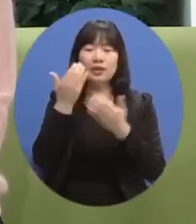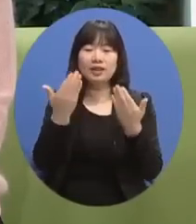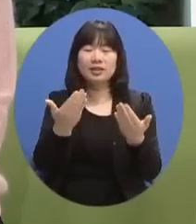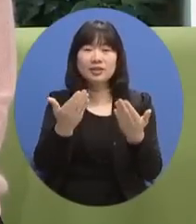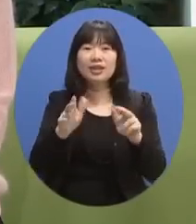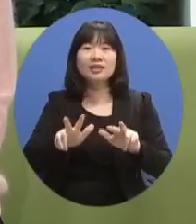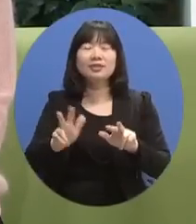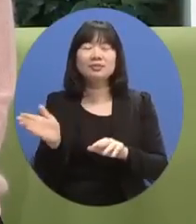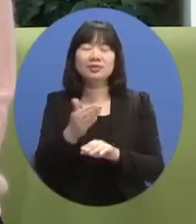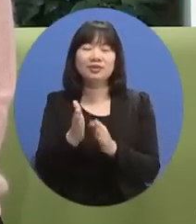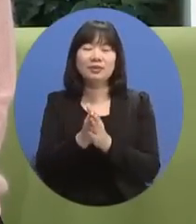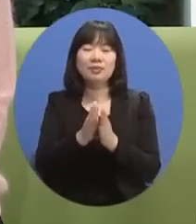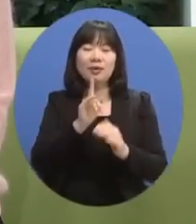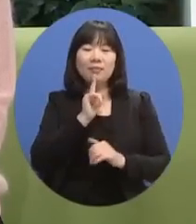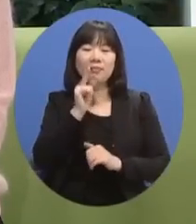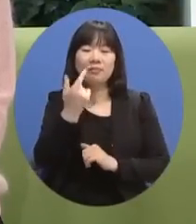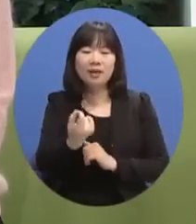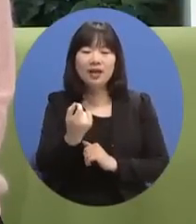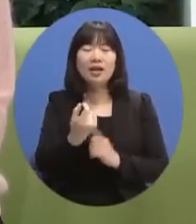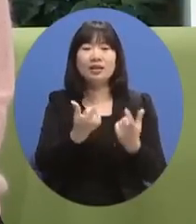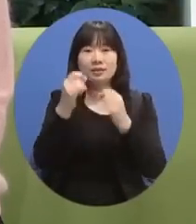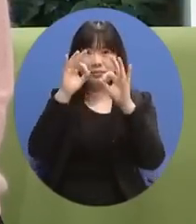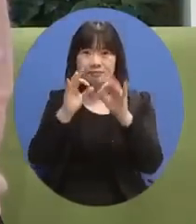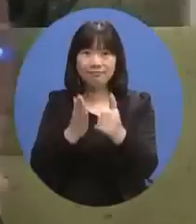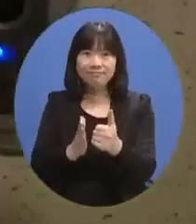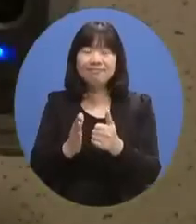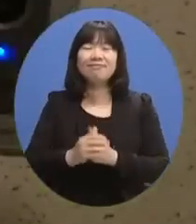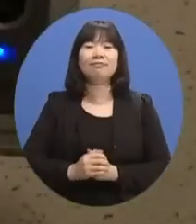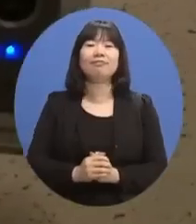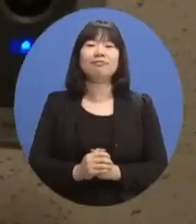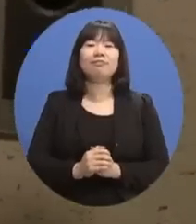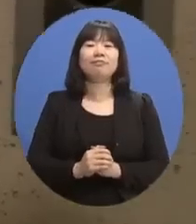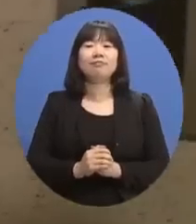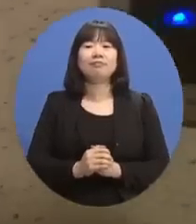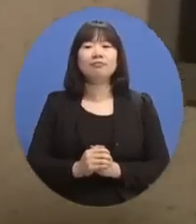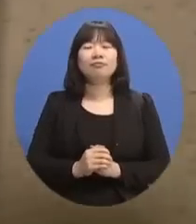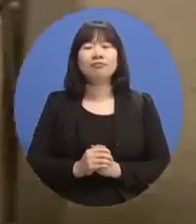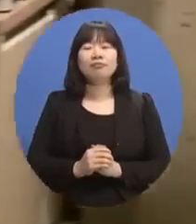걸로 좀 시작을 해 보겠습니다. 함께 보시죠.